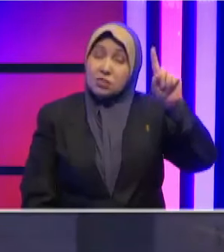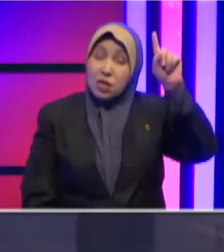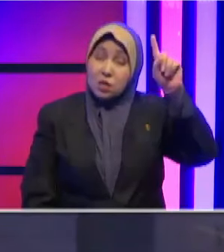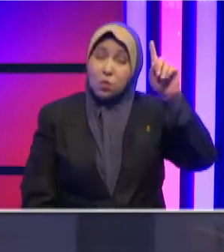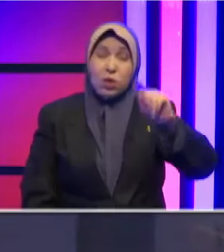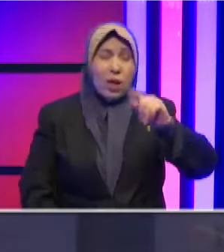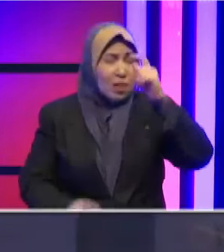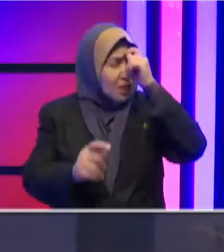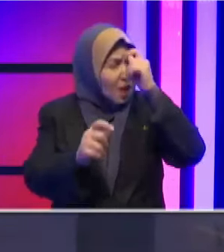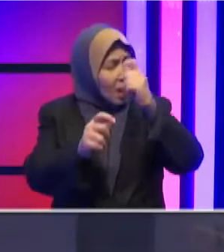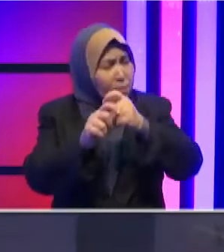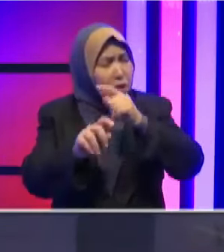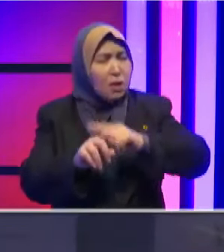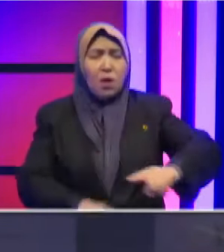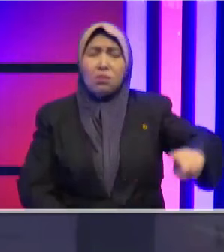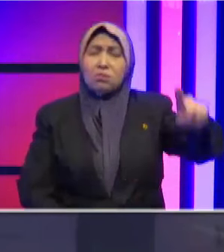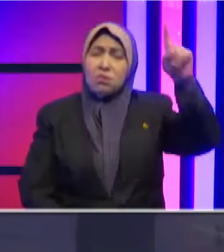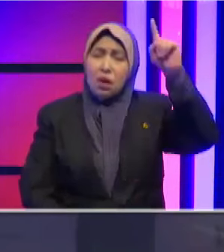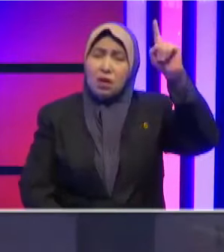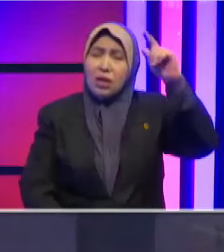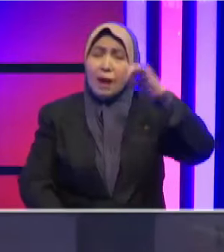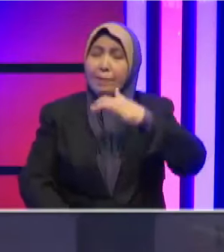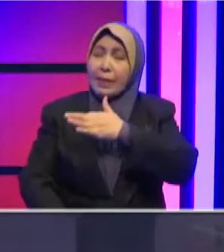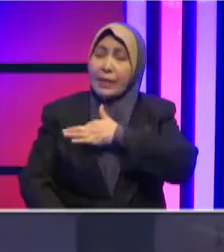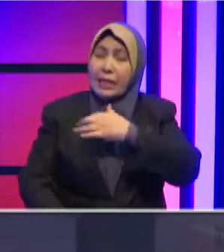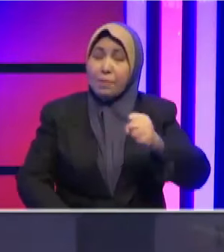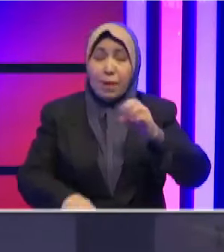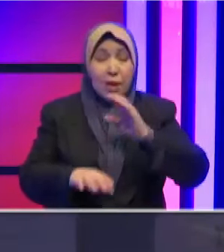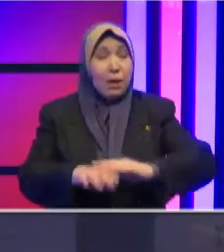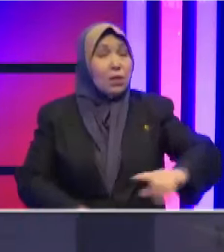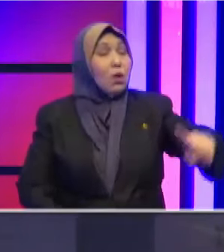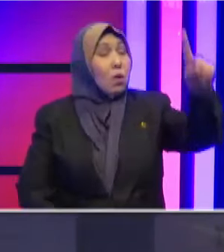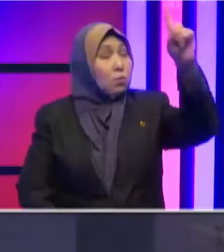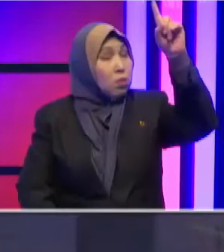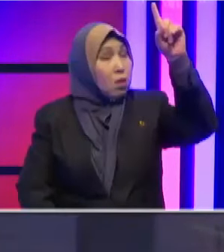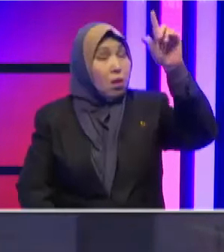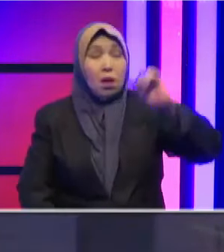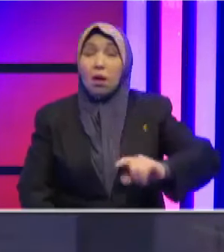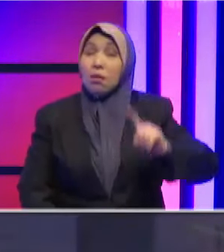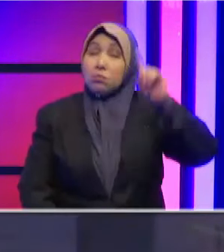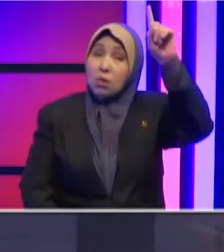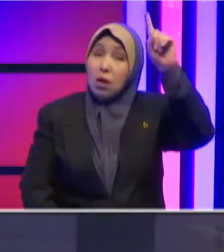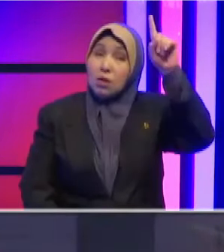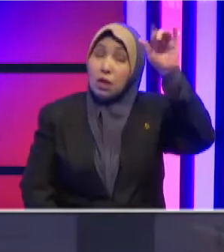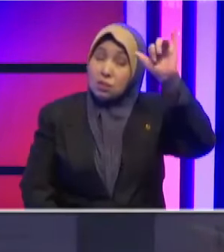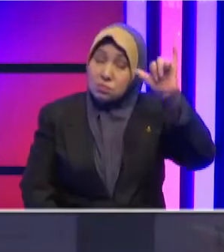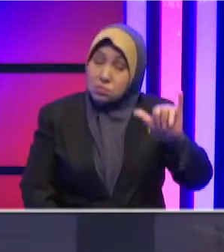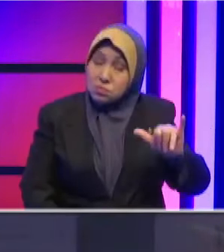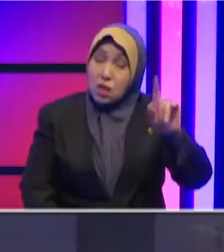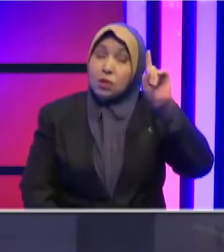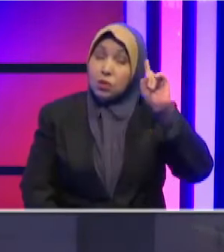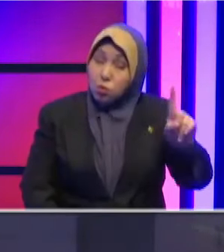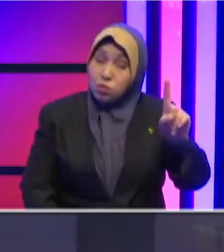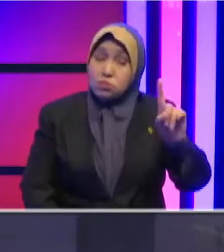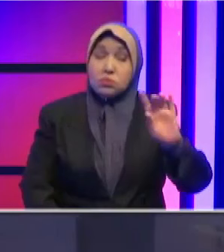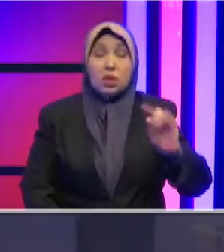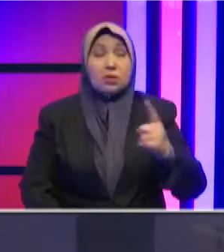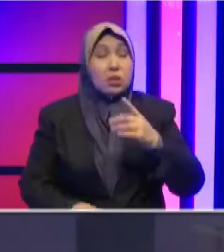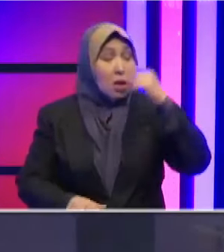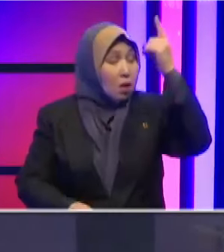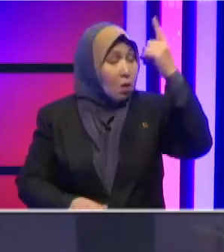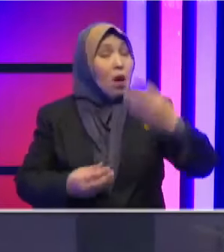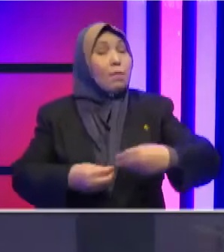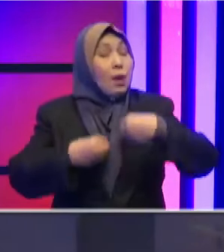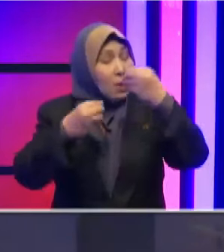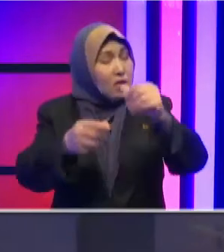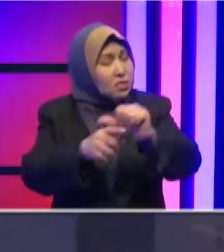subhanahuwata'ala umat yang beriman kepada Allah Allah yang satu kemudian Allah Subhanahu Wa Ta'ala memberikan